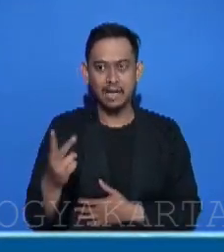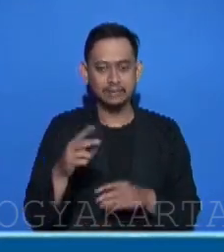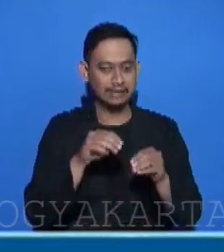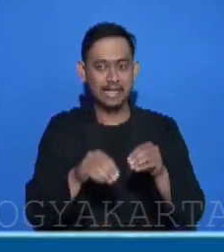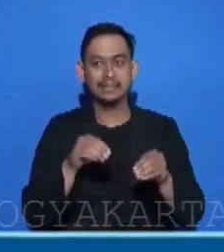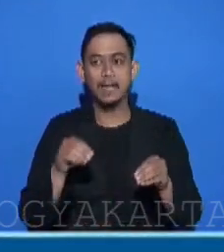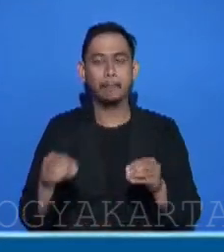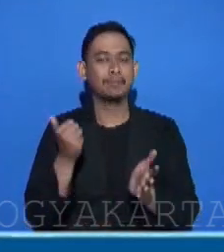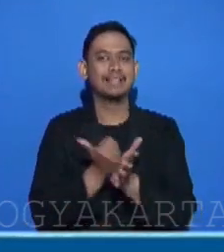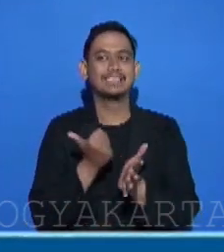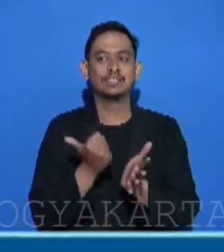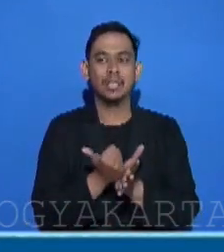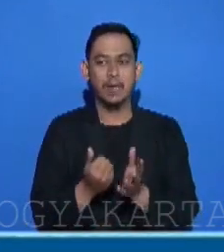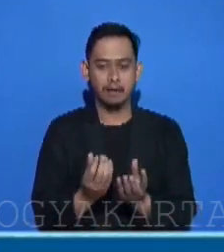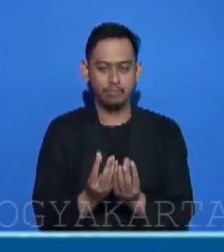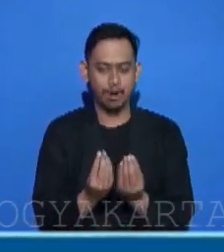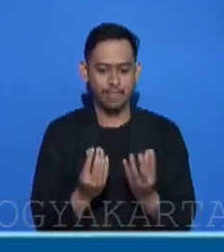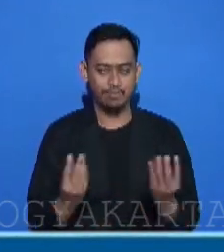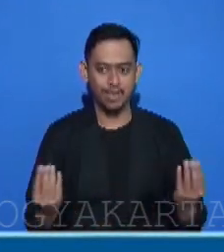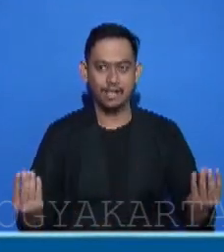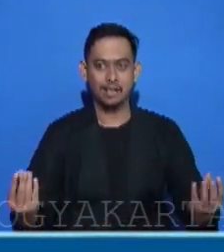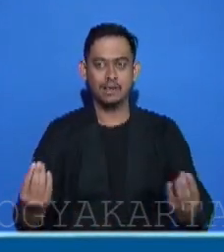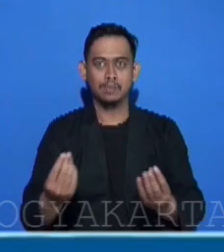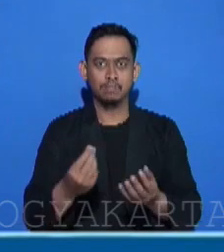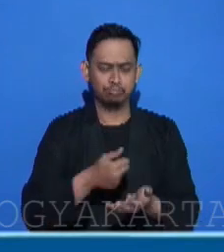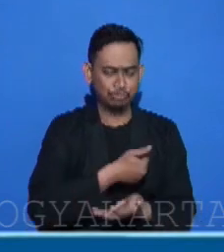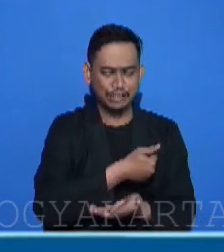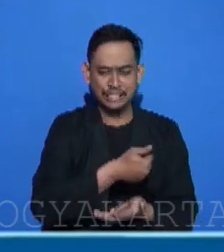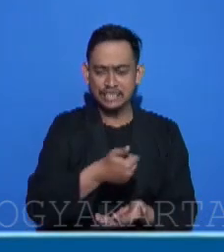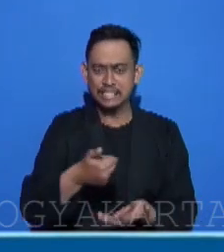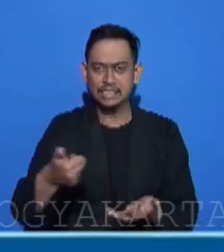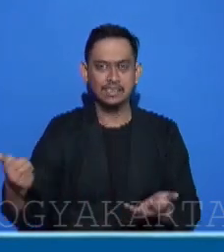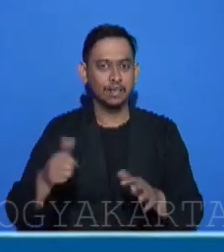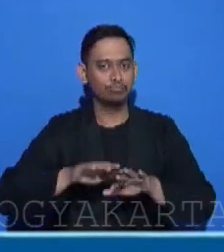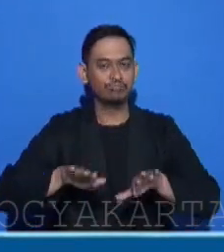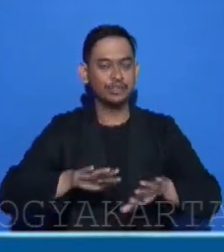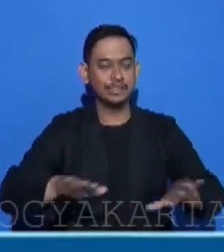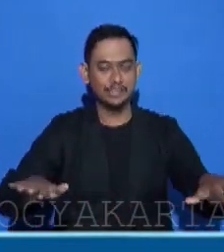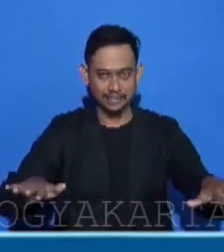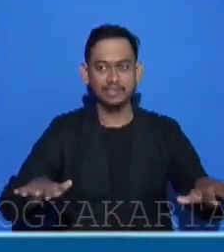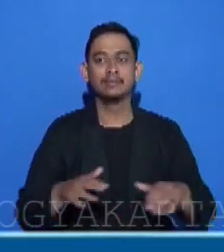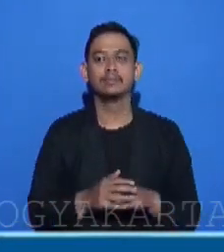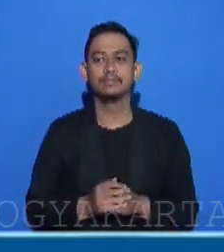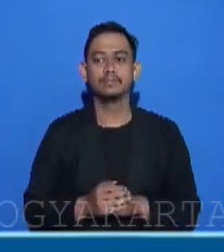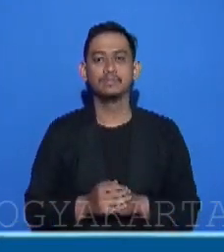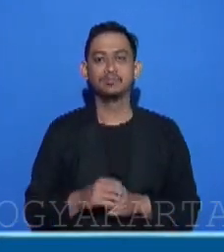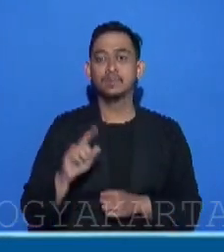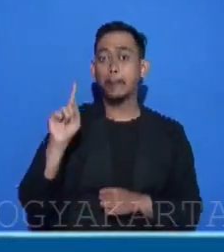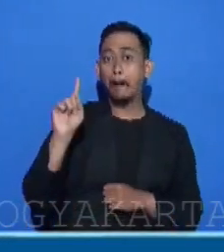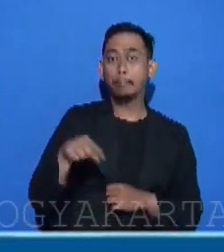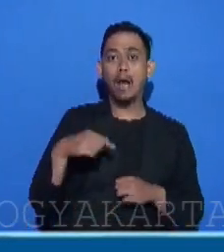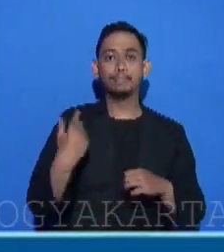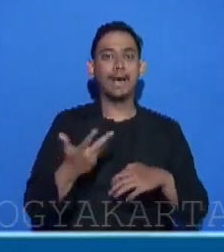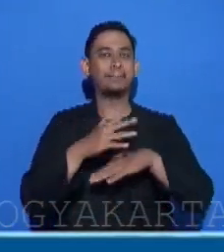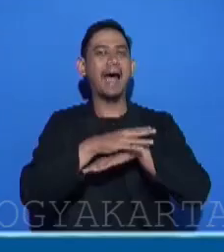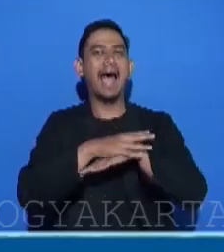ngresiki gulma ingkang wonten. Sawetawis kawontenan ngendhaleni omo lan sesakit, ginaken agen hayati menapa dene